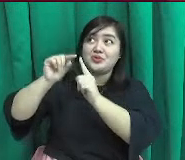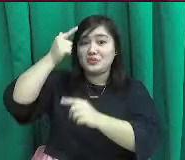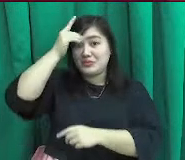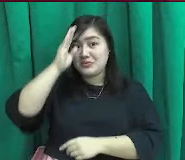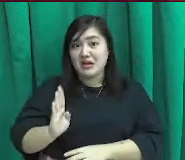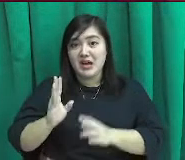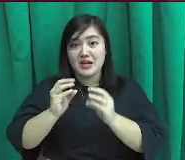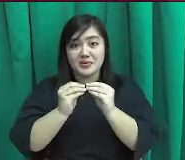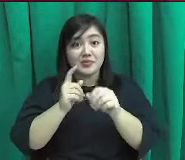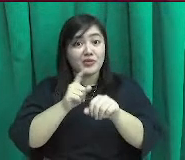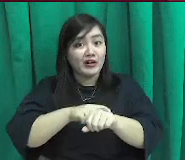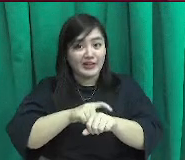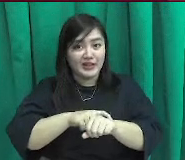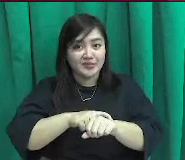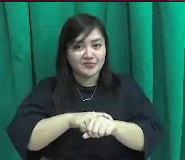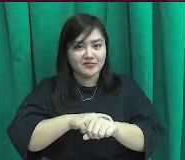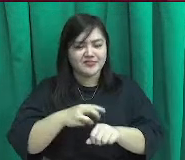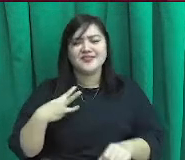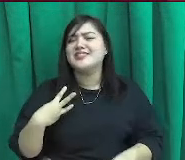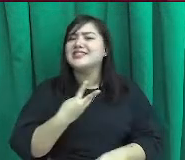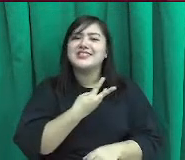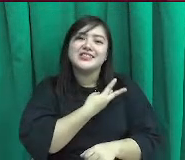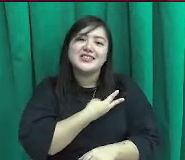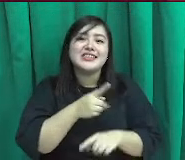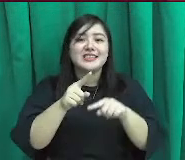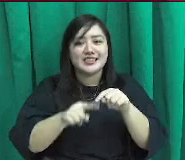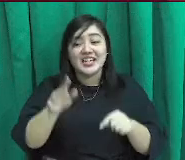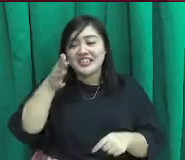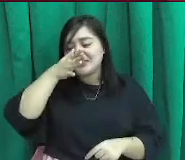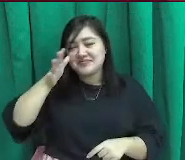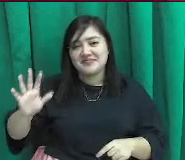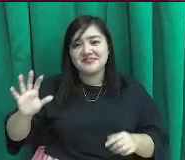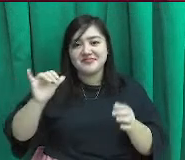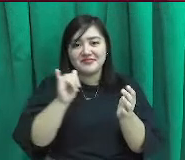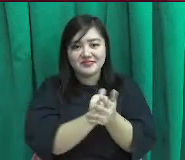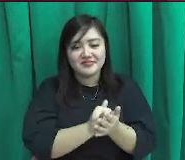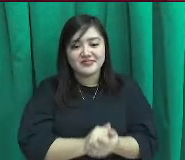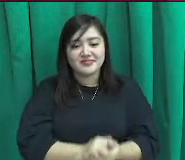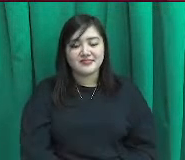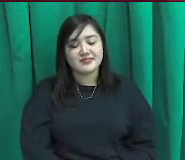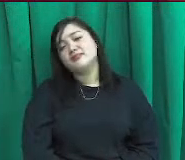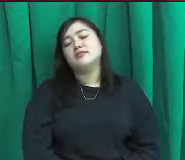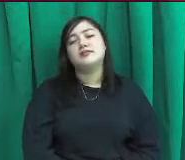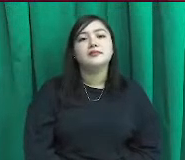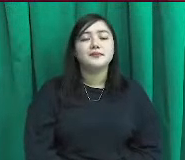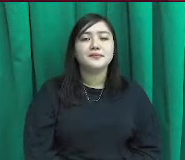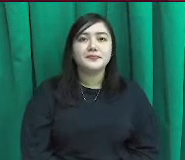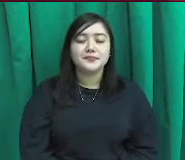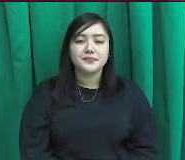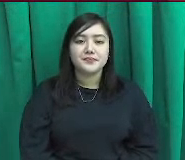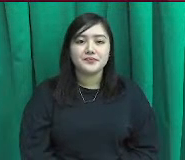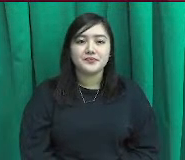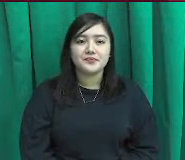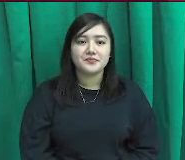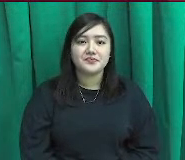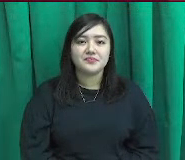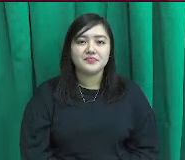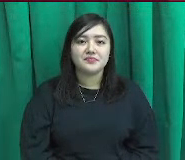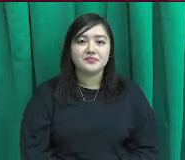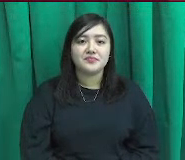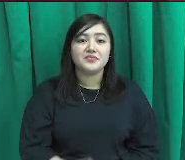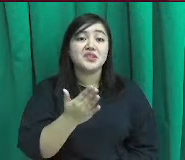May ganyan tayo. We cannot deny the fact, fathers. Because buong akala lang kasi ninyo, ang papel lang ninyo ay maghanap buhay para sa